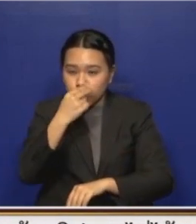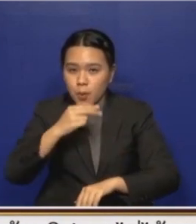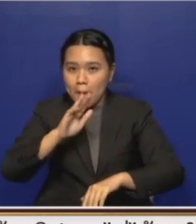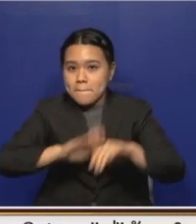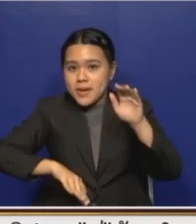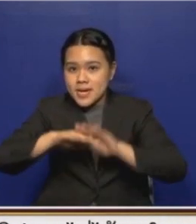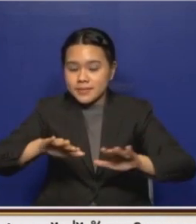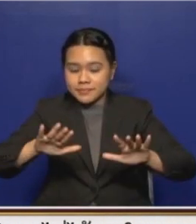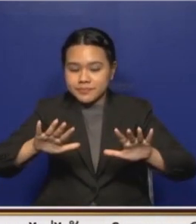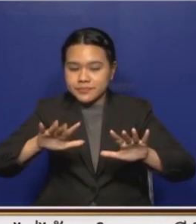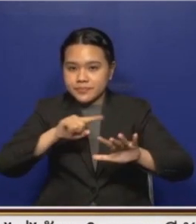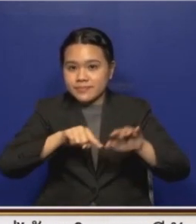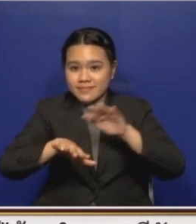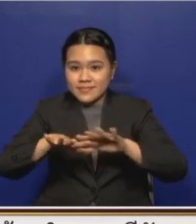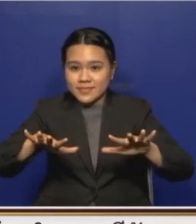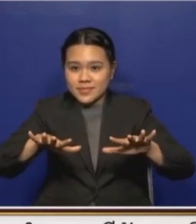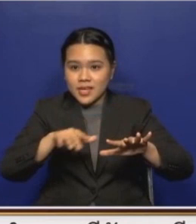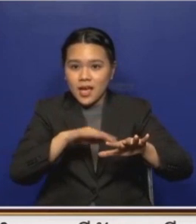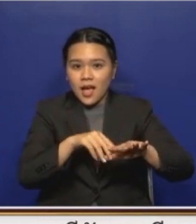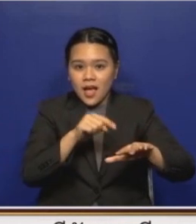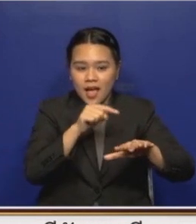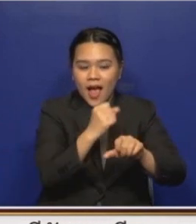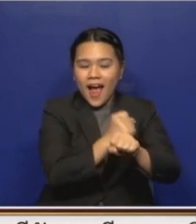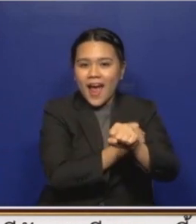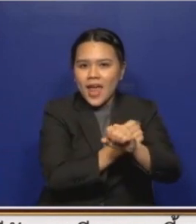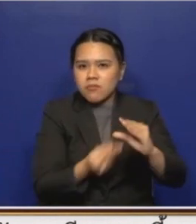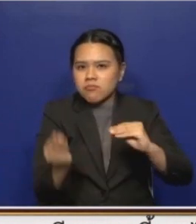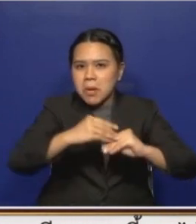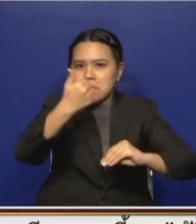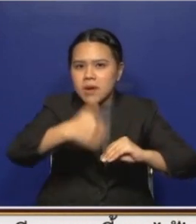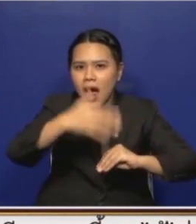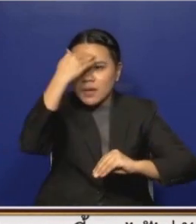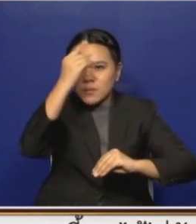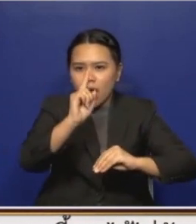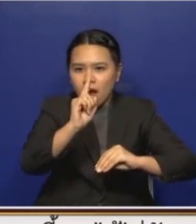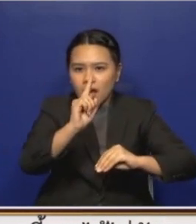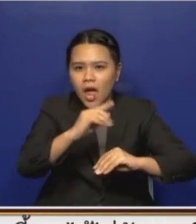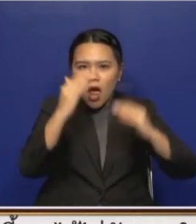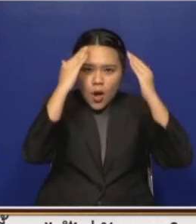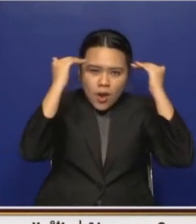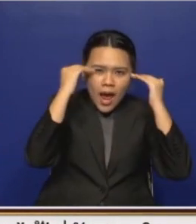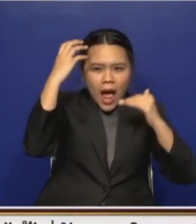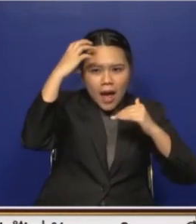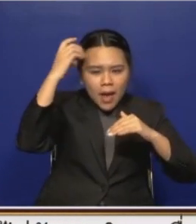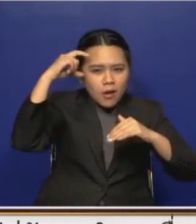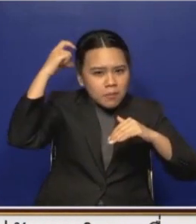พม่าค้ำอยู่ฮะคือเราขึ้นไปทุกวันนี้ธุรกิจก็ไหลออกนอกประเทศไปอยู่เวียดนามจนเศรษฐกิจเขาเติบโตขนาดไหนฮ